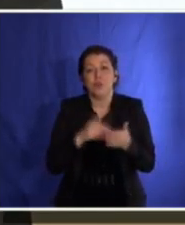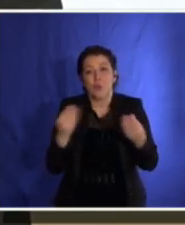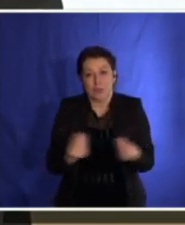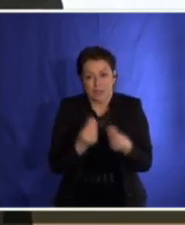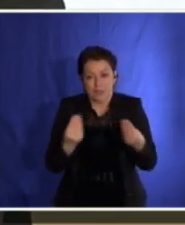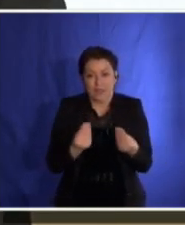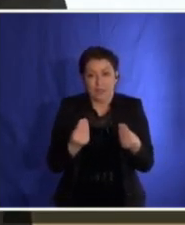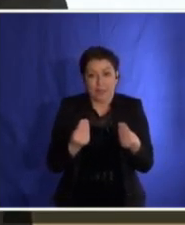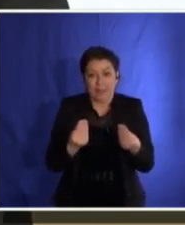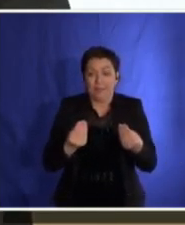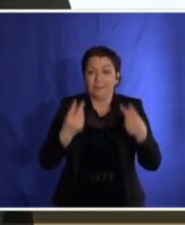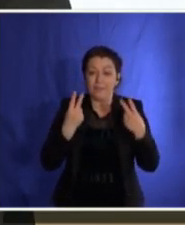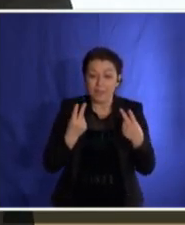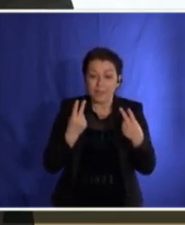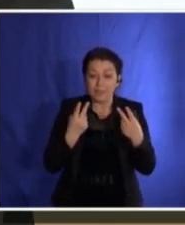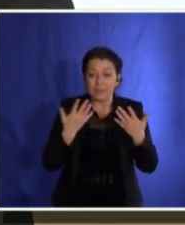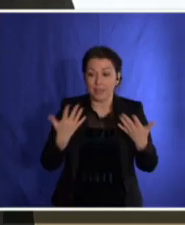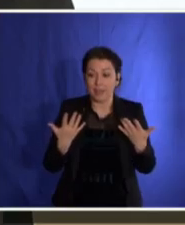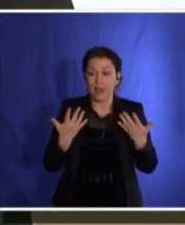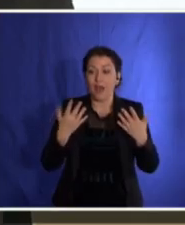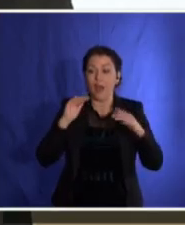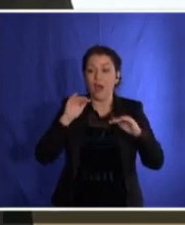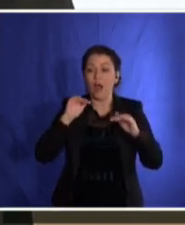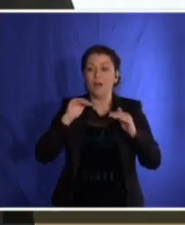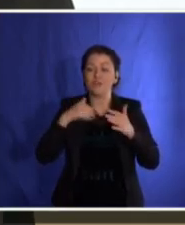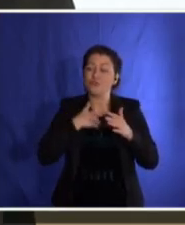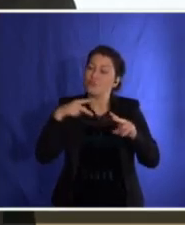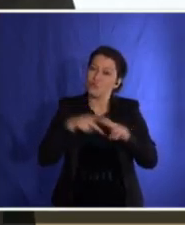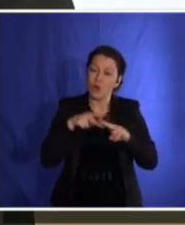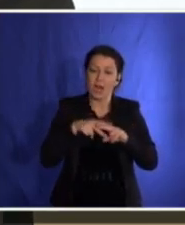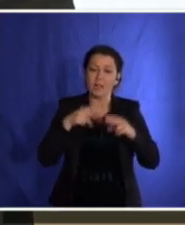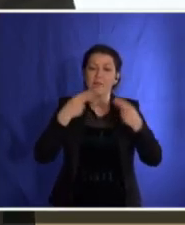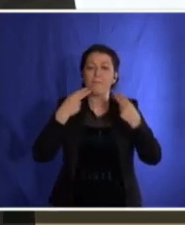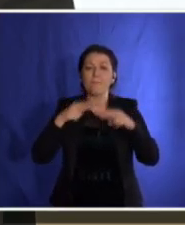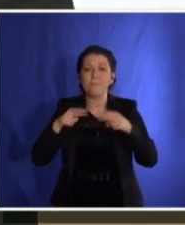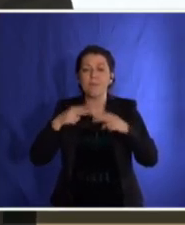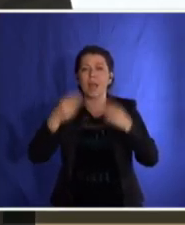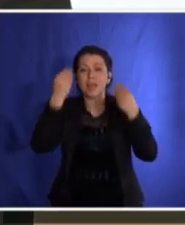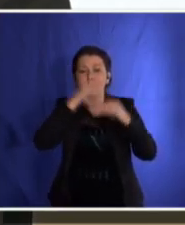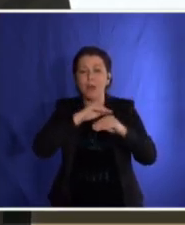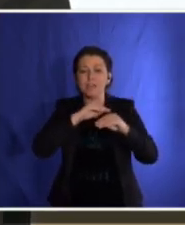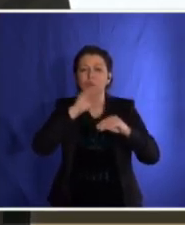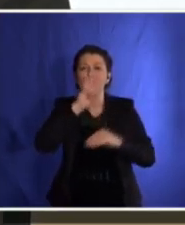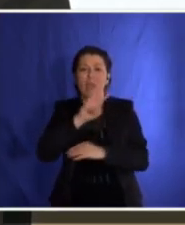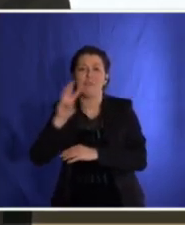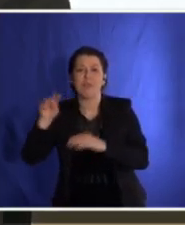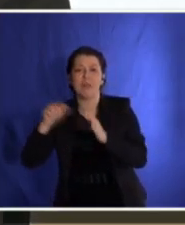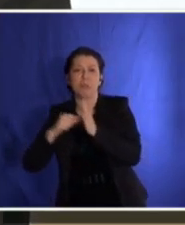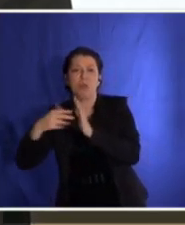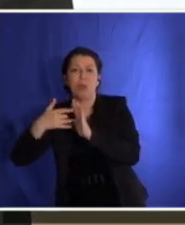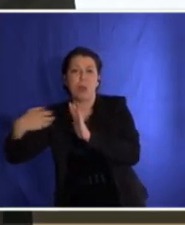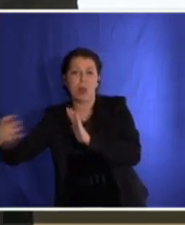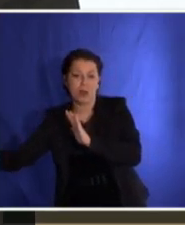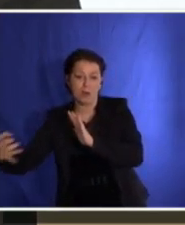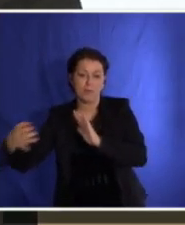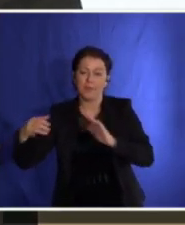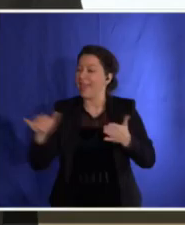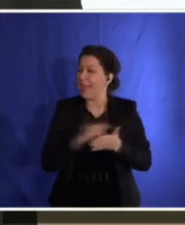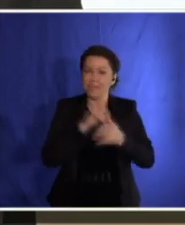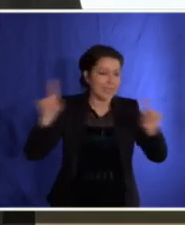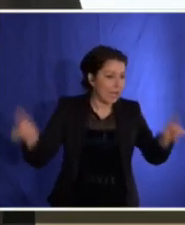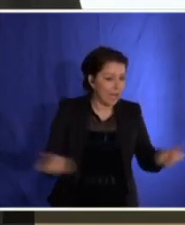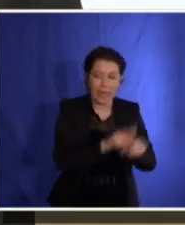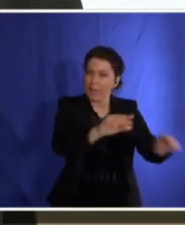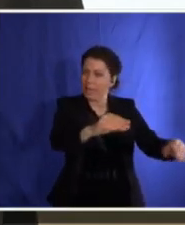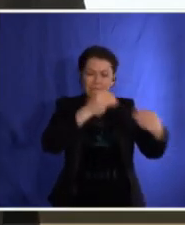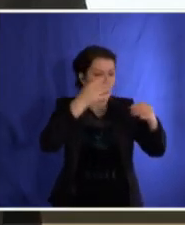weitere Informationen erhalten Sie unter www. Entweder sagen Sie es die Informationen oder sind Sie es bleiben lassen.